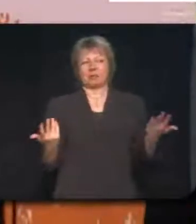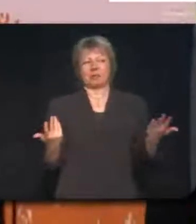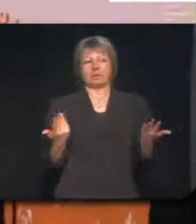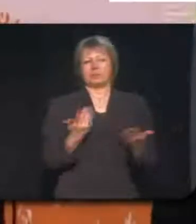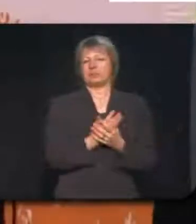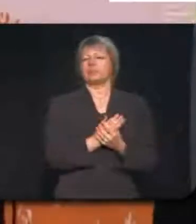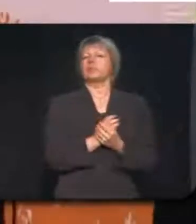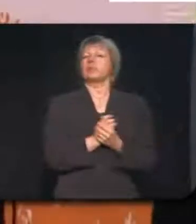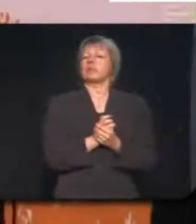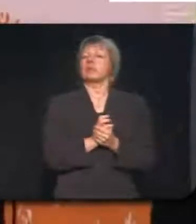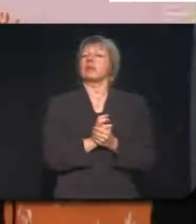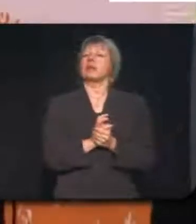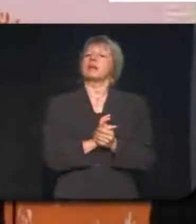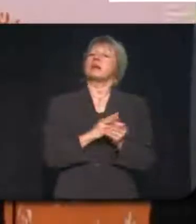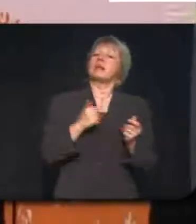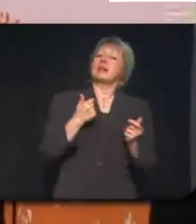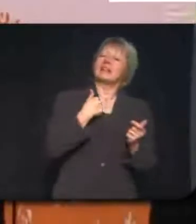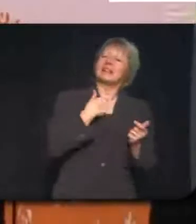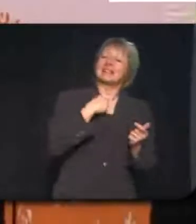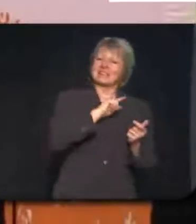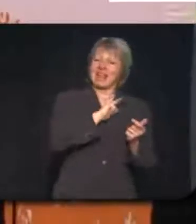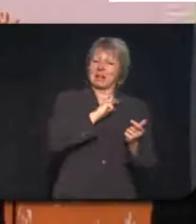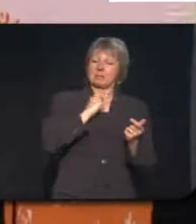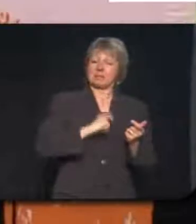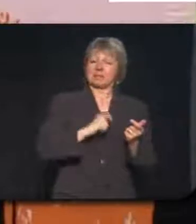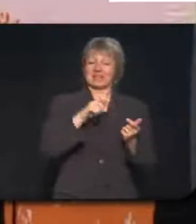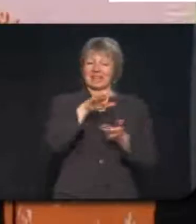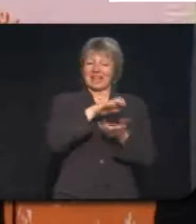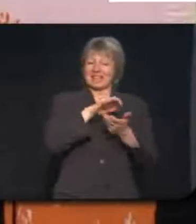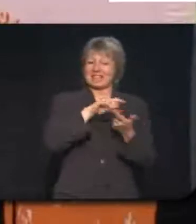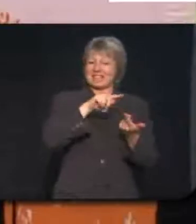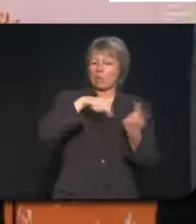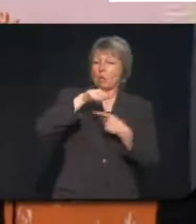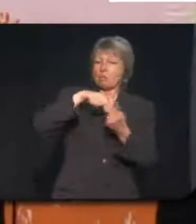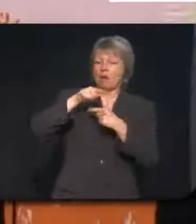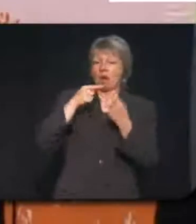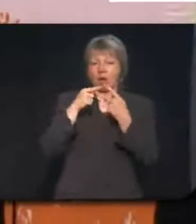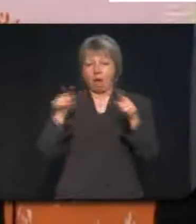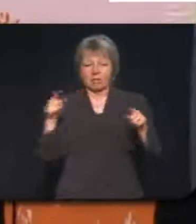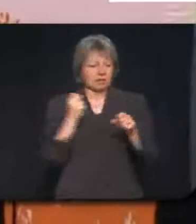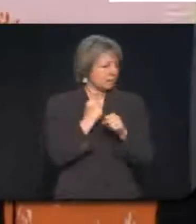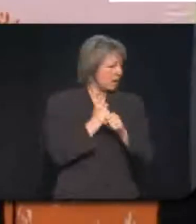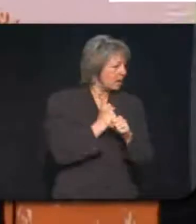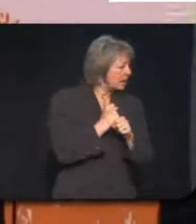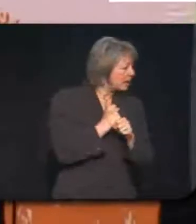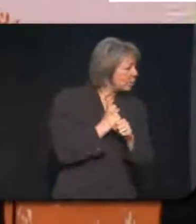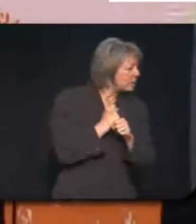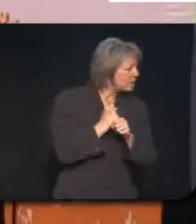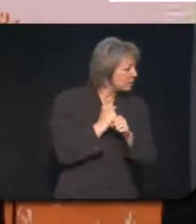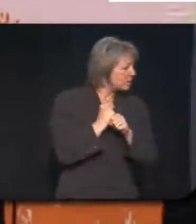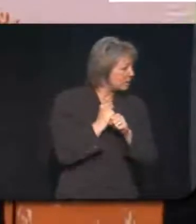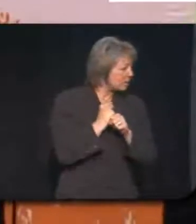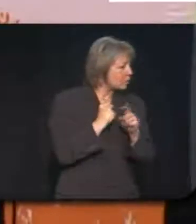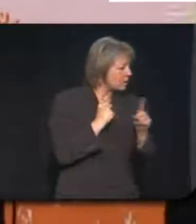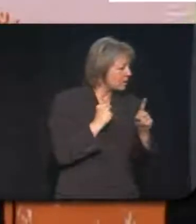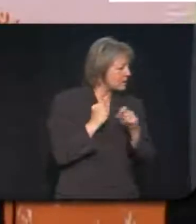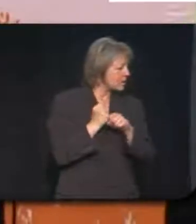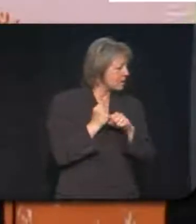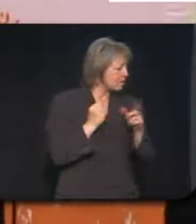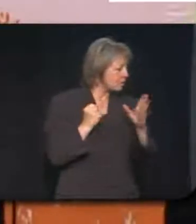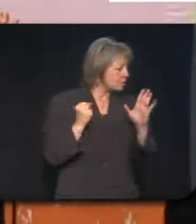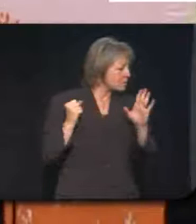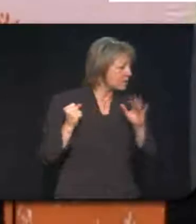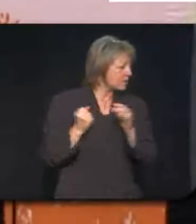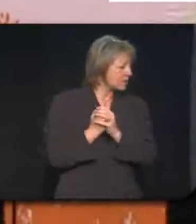sagen wir mal anders mit der Krise umgehen würde ich denke wir haben den ESM und dazu fordern dass er wenn wir den schon haben er zumindest transparent und